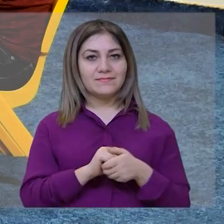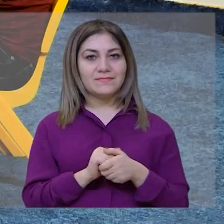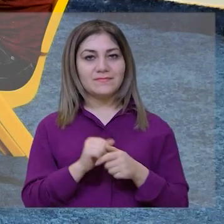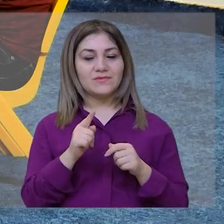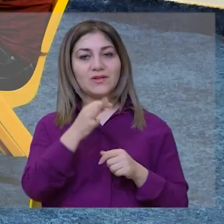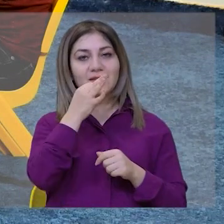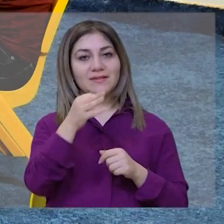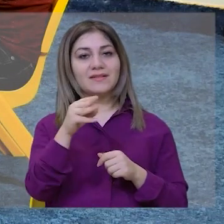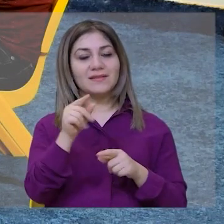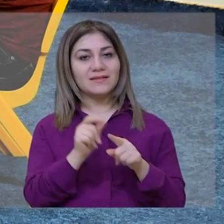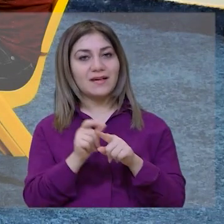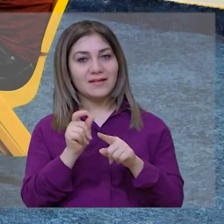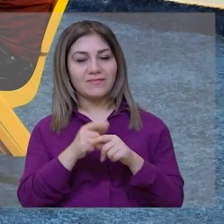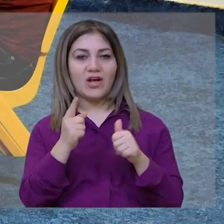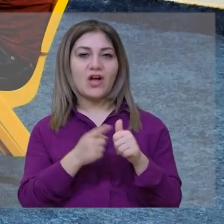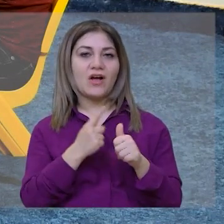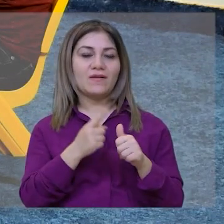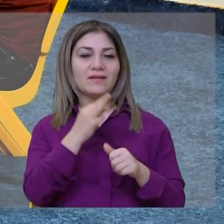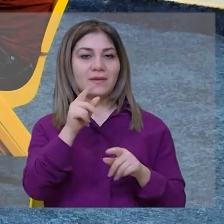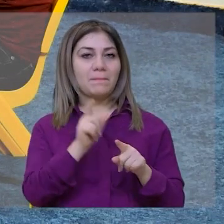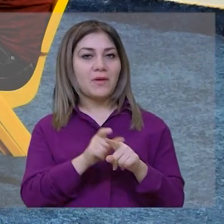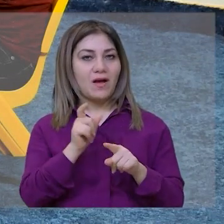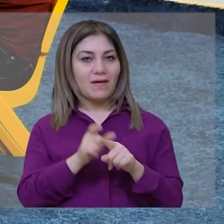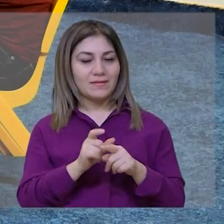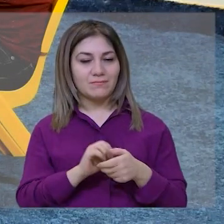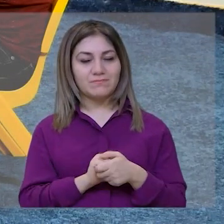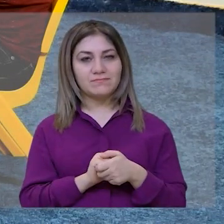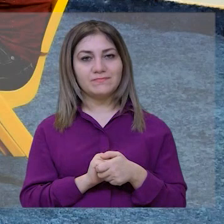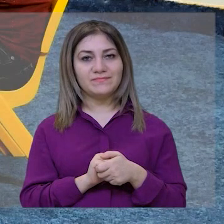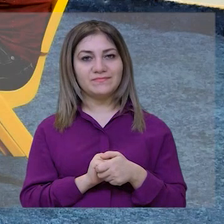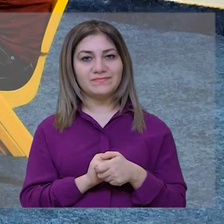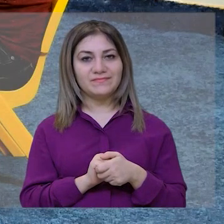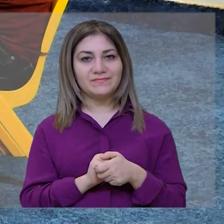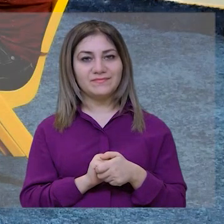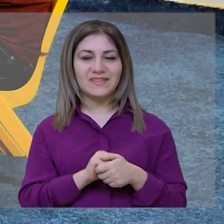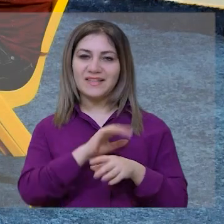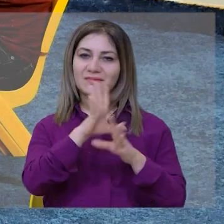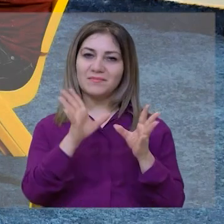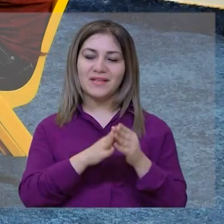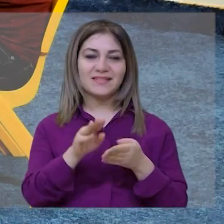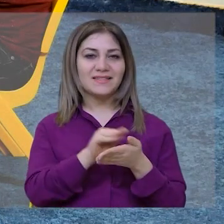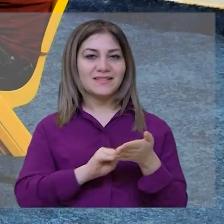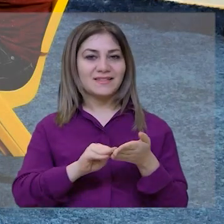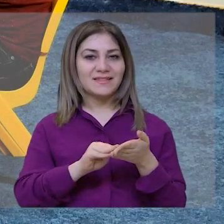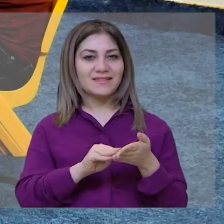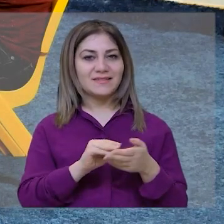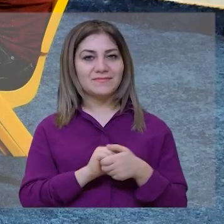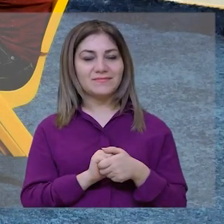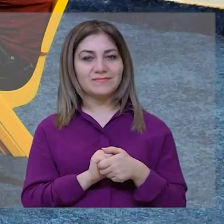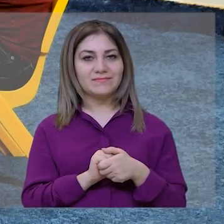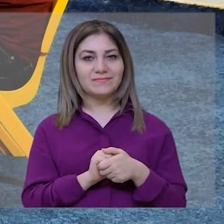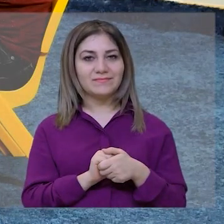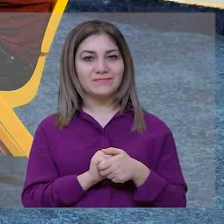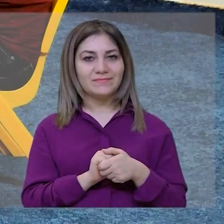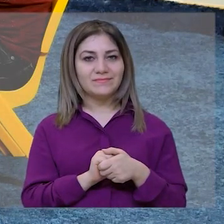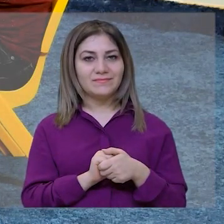դուք կասեք տառը և կանվանեք բառը, հեռուստադիտող փոքրիկներ, եկեք միասին կրկնենք տառերը։ Հիմա